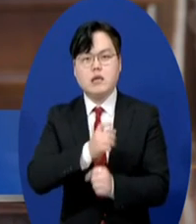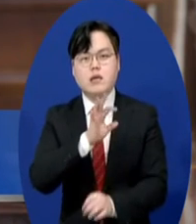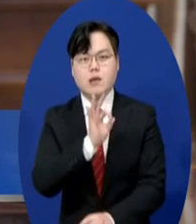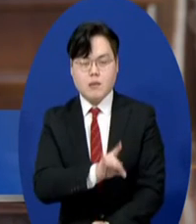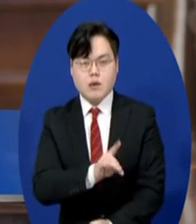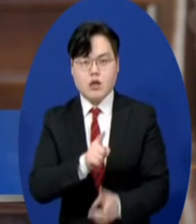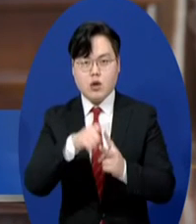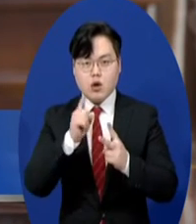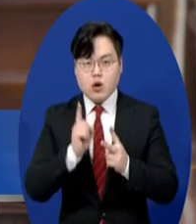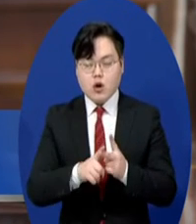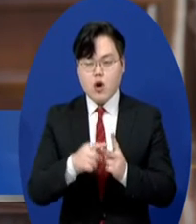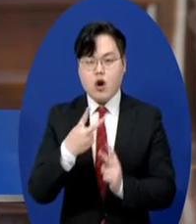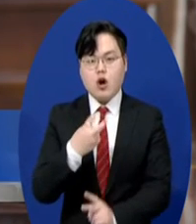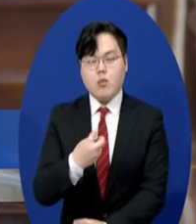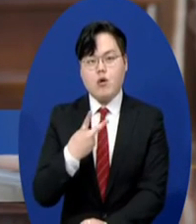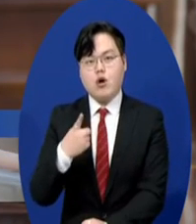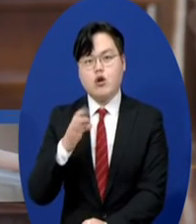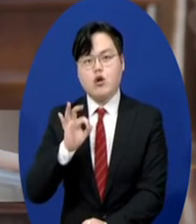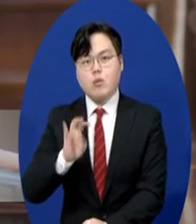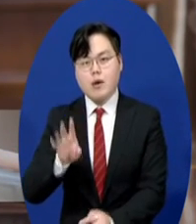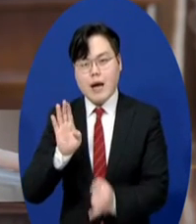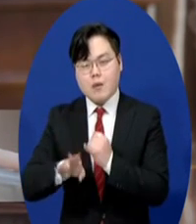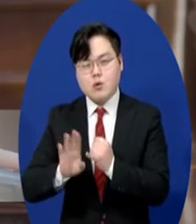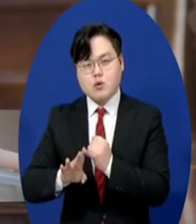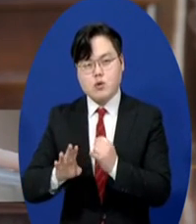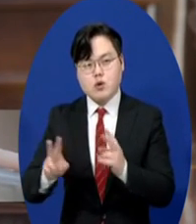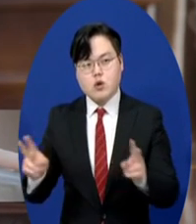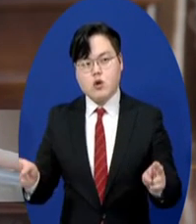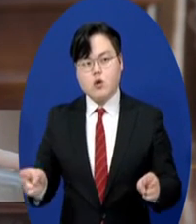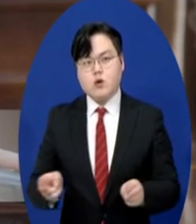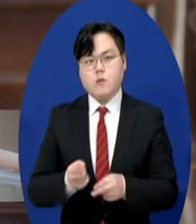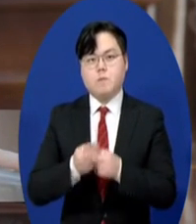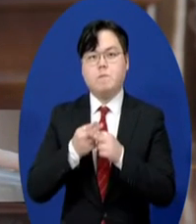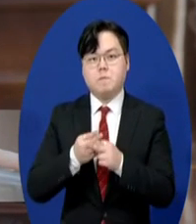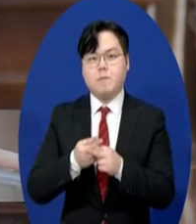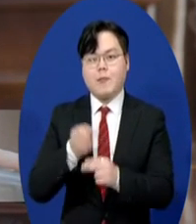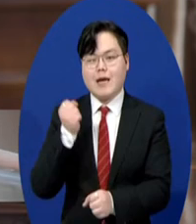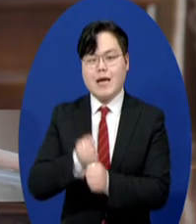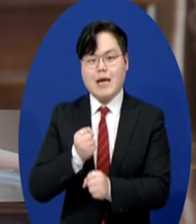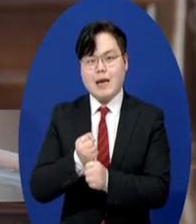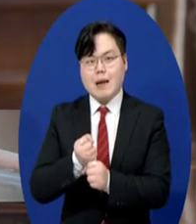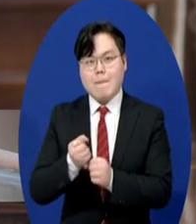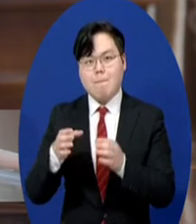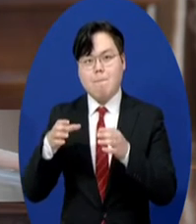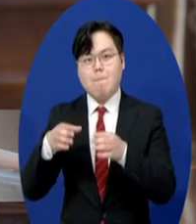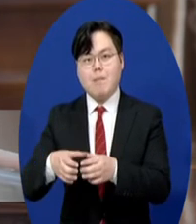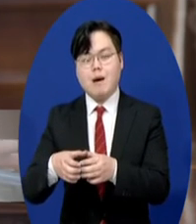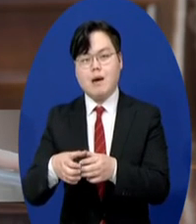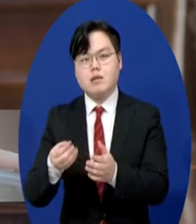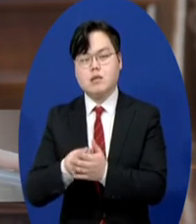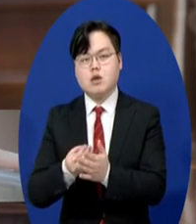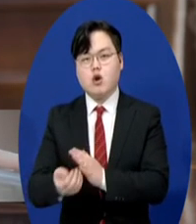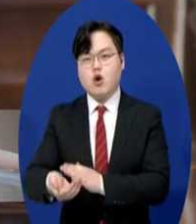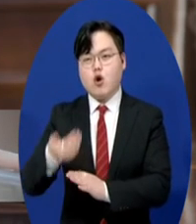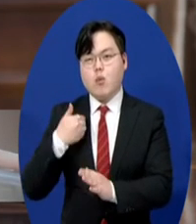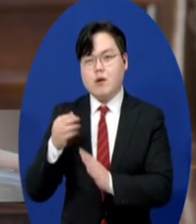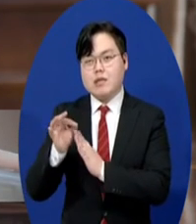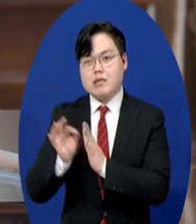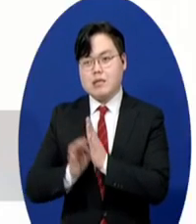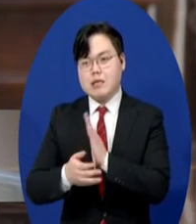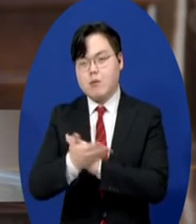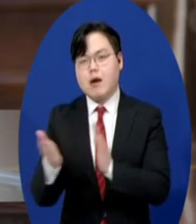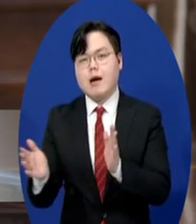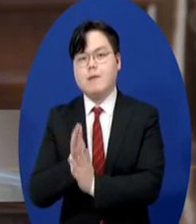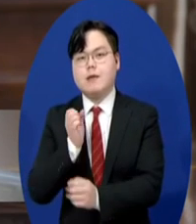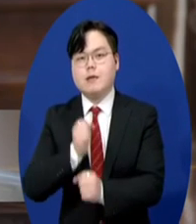Хоёрдугаарт нь бол 21-ний байдлаар эцсийн дүгнэлтээ гаргаад эцсийн дүгнэлтийг та бүхэндээ танилцуулаад ажлын хэсэг гүшүүнд Батэрдний гүшүүнд цаг хилцүүлэх бас суучаас та